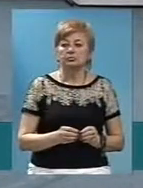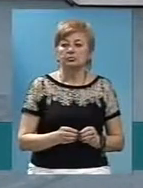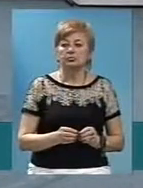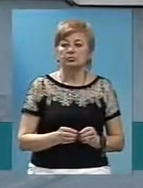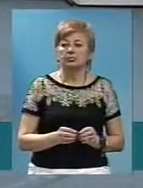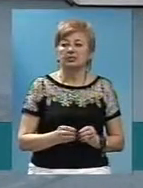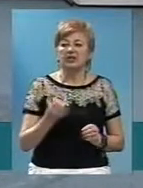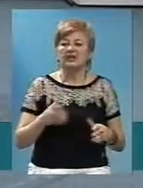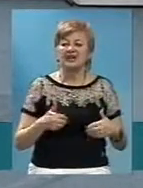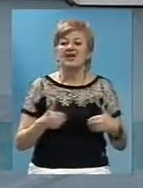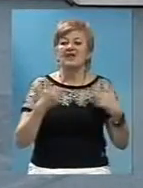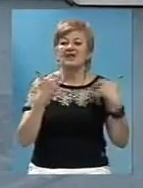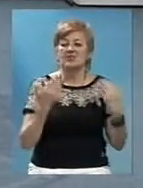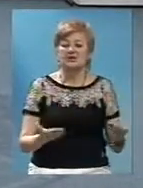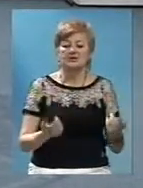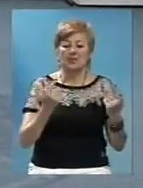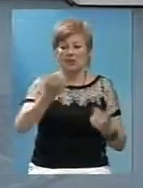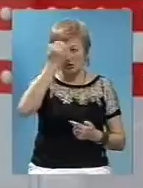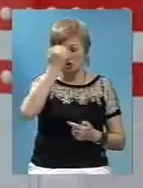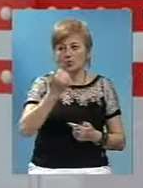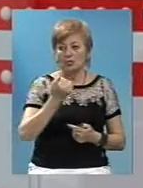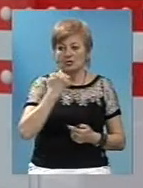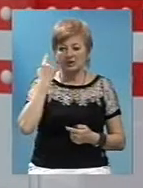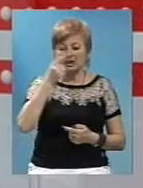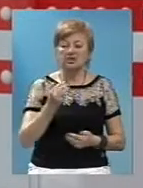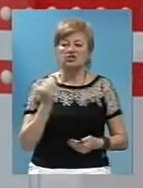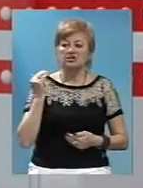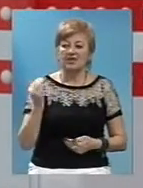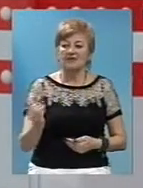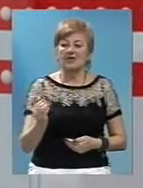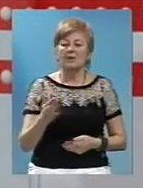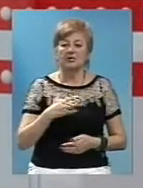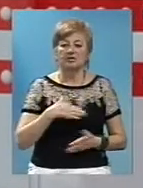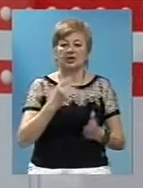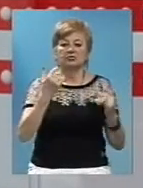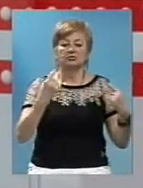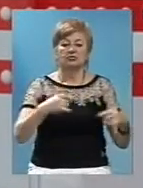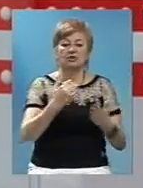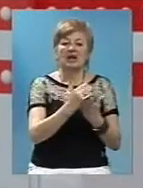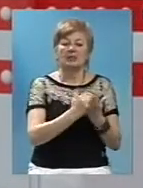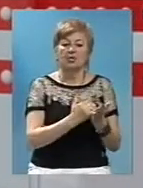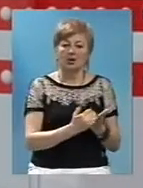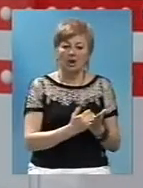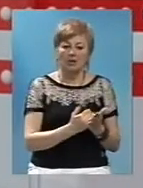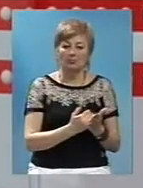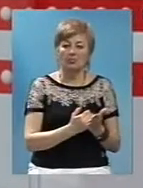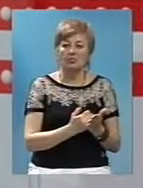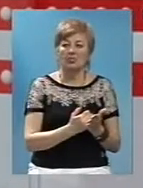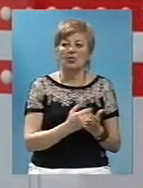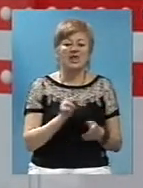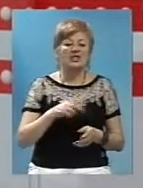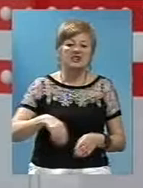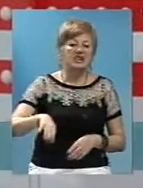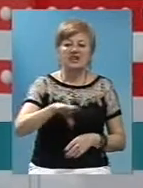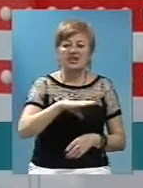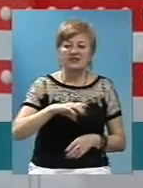і висловити величезну подяку і вам особисто, і вашому каналу. Бо, на жаль, далеко не всі